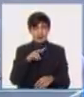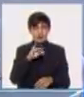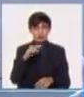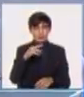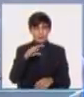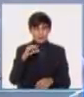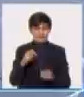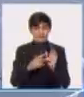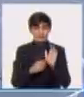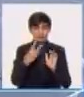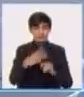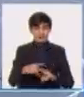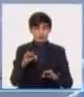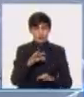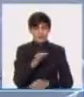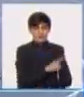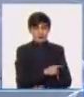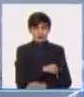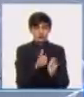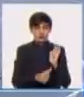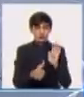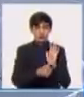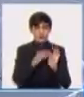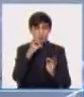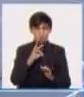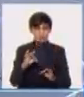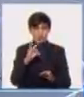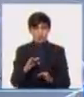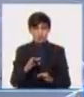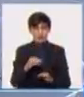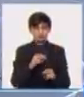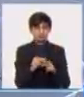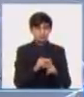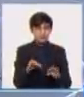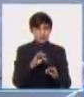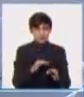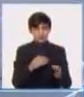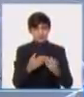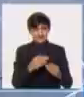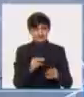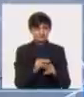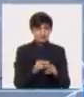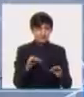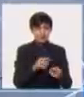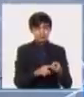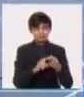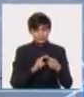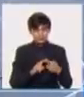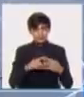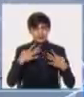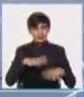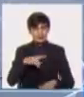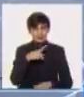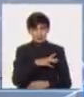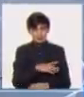820 медициналық қызметкердің 66% ауруды науқастарға күтім жасап, оларды емдеу барысында